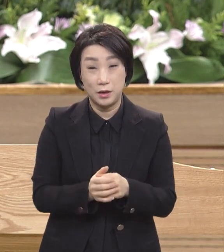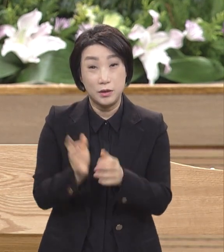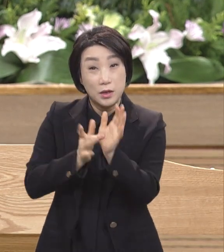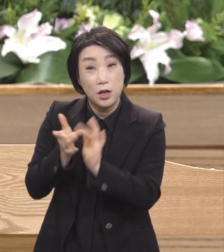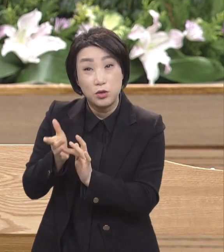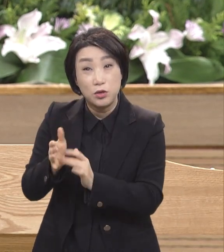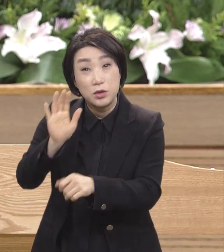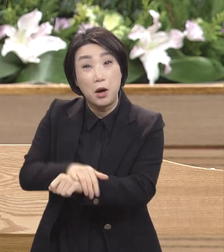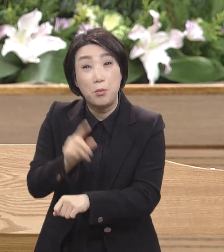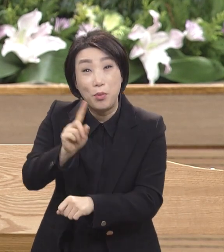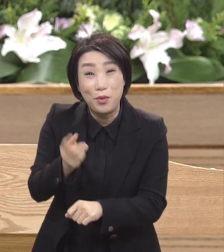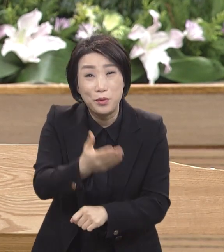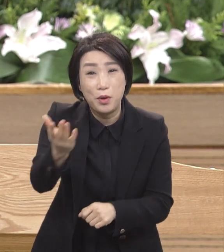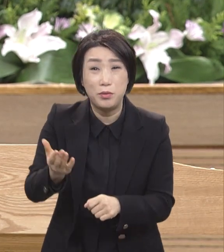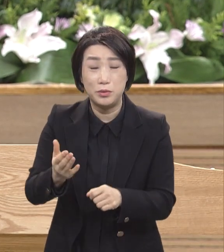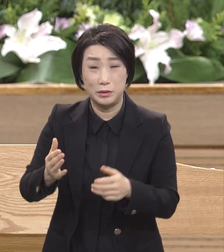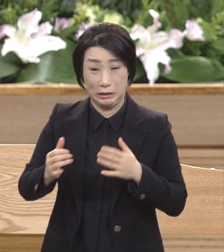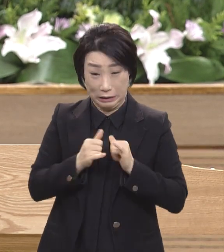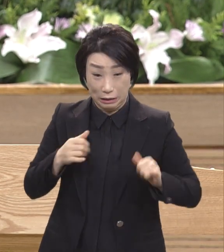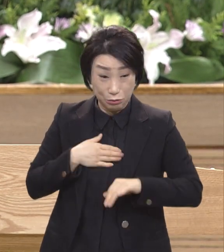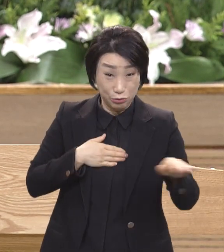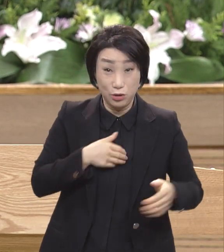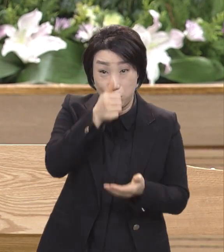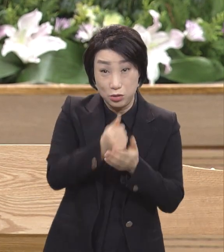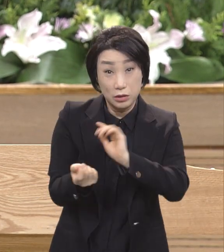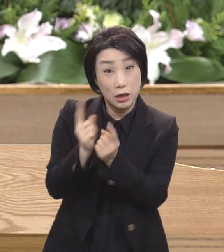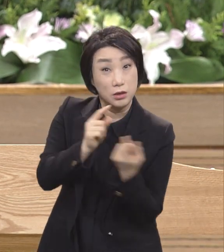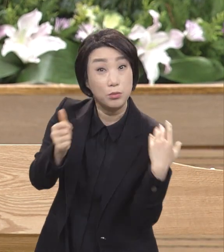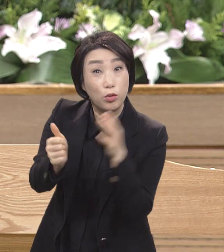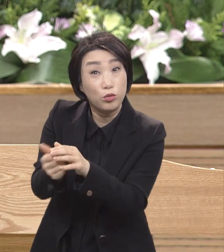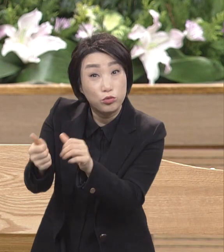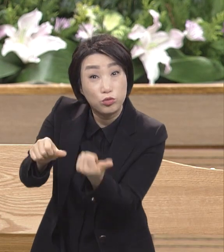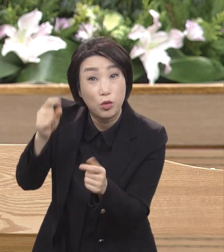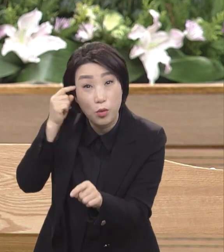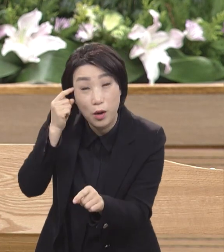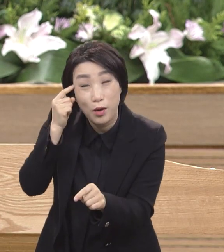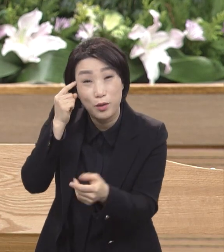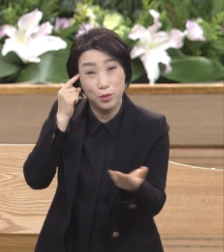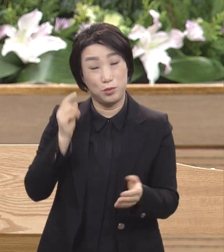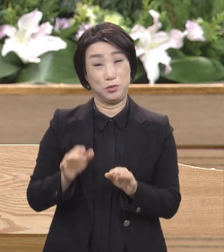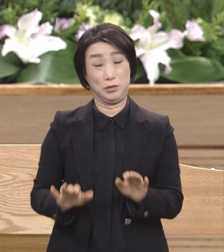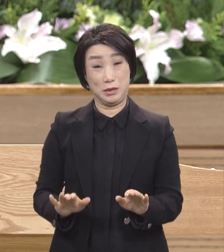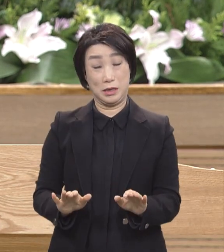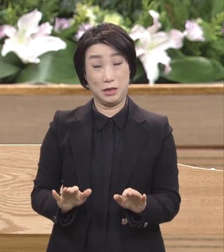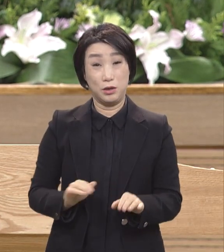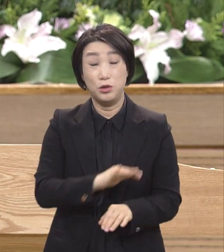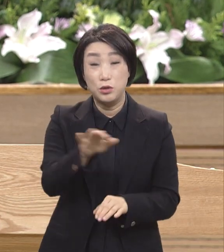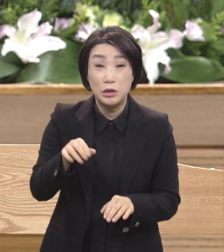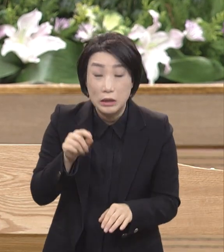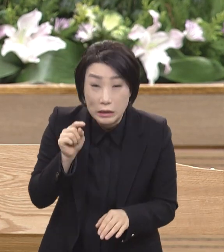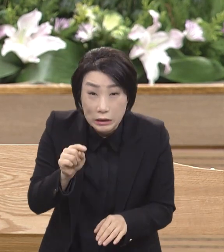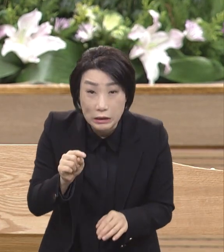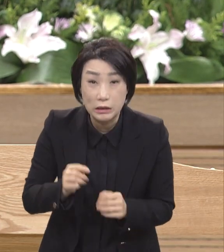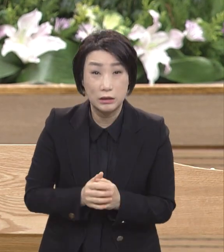예수님이 뭐 잘못했길래 우리 죄를 짊어지고 죽어야 돼? 우리는 이런